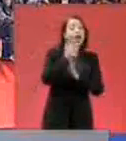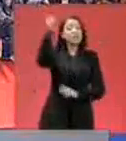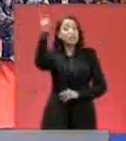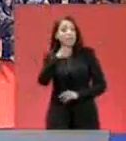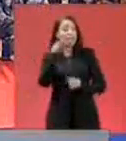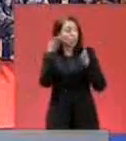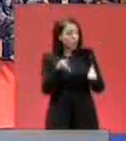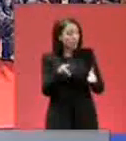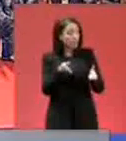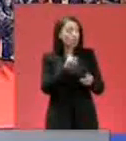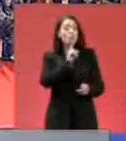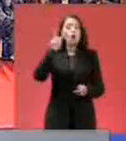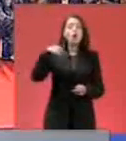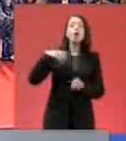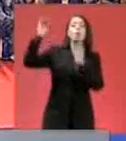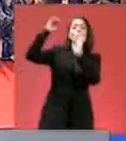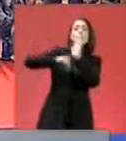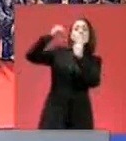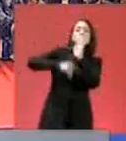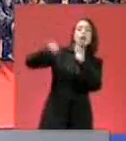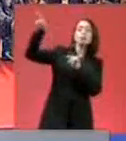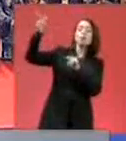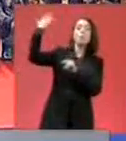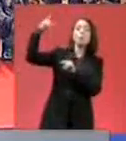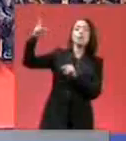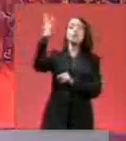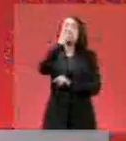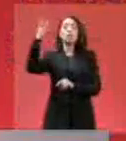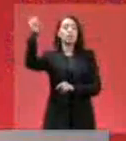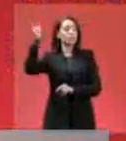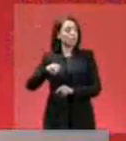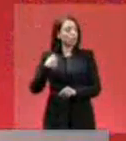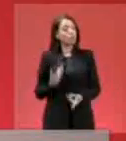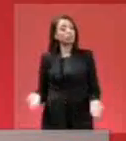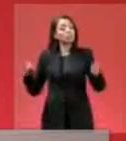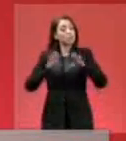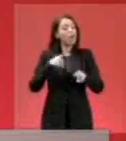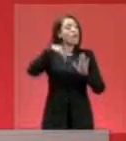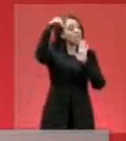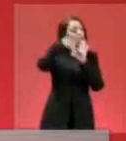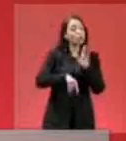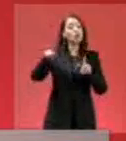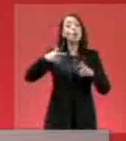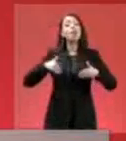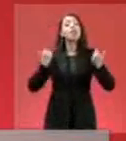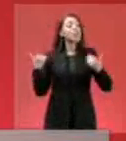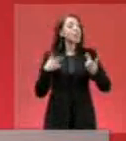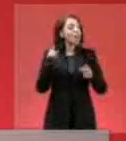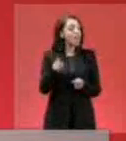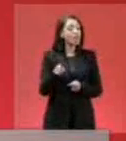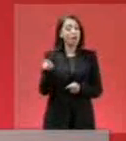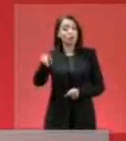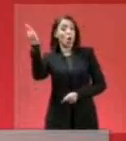που αυτοί μέσα σε μια νύχτα τον είχαν μειώσει 33%. Καταργήσαμε τον υποκατώτατο μισθό για τους νέους, αυτή τη